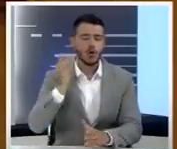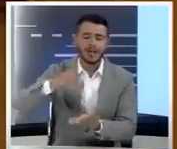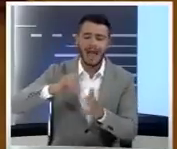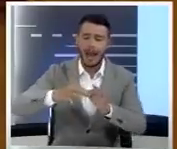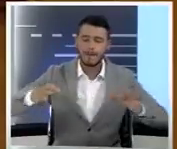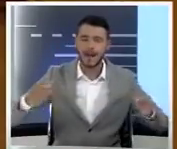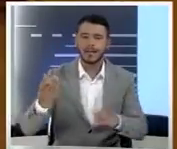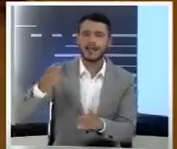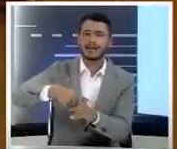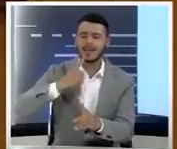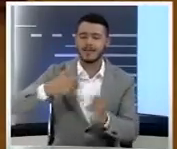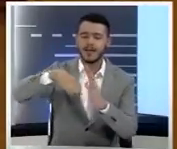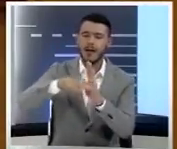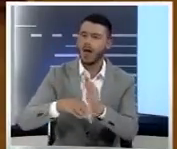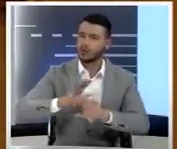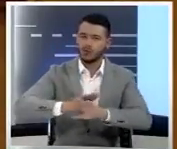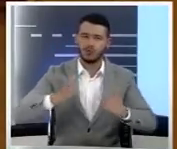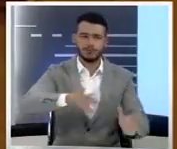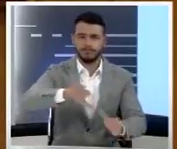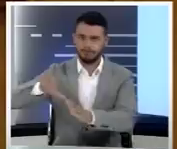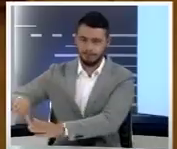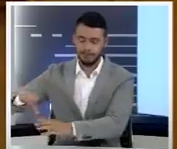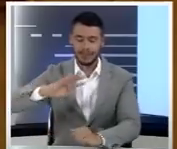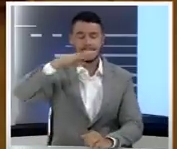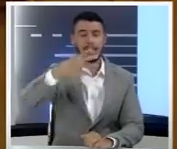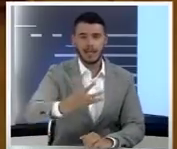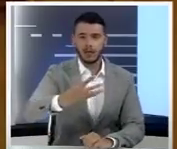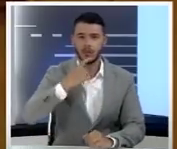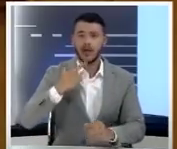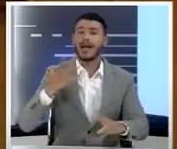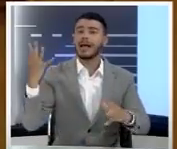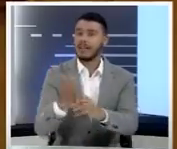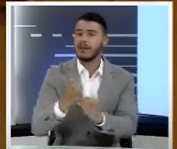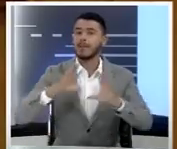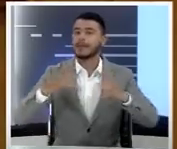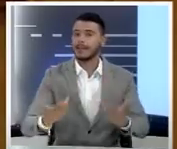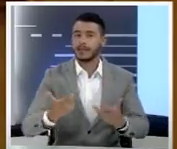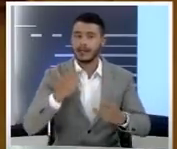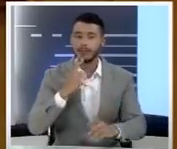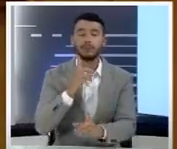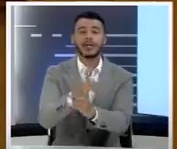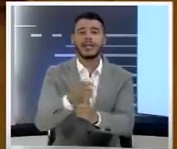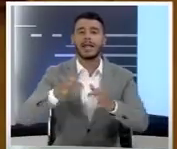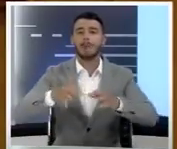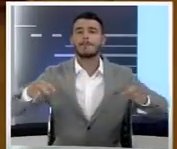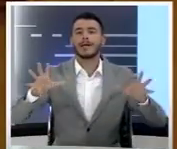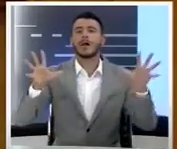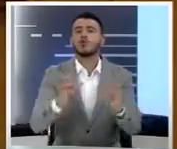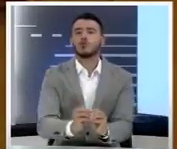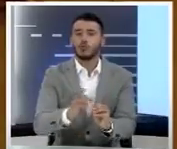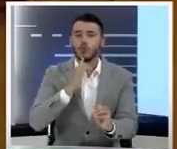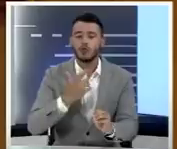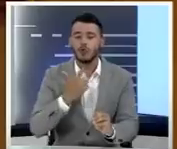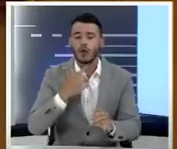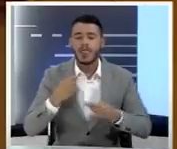Τέταρτον, δημιουργήσαμε τις προϋποθέσεις για μόνιμα από εδώ και πέρα μέτρα ανακούφισης. Είναι ο λεγόμενος δημοσιονομικός χώρος